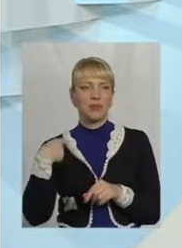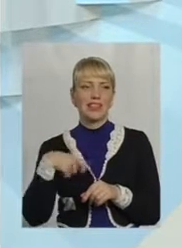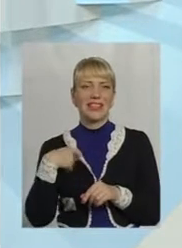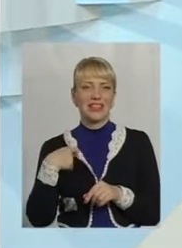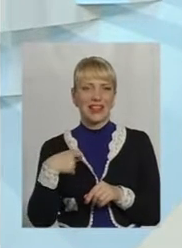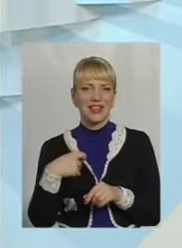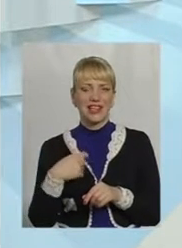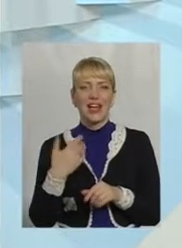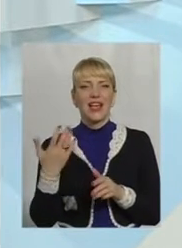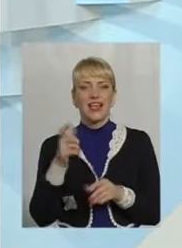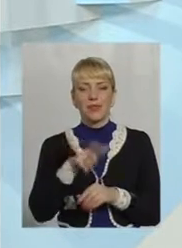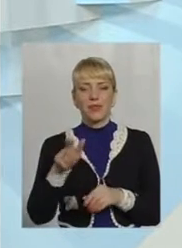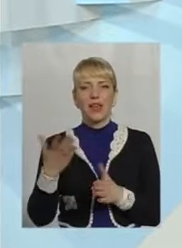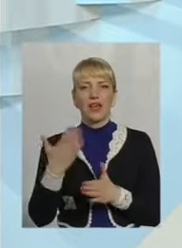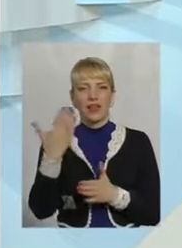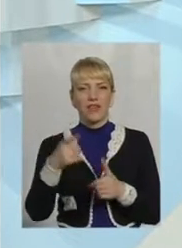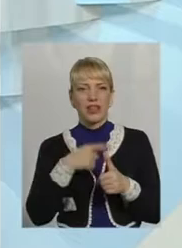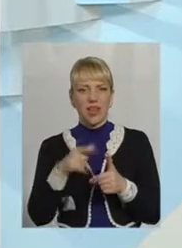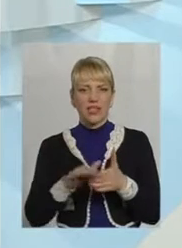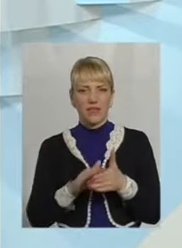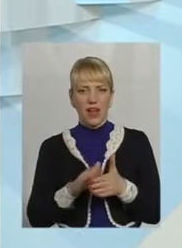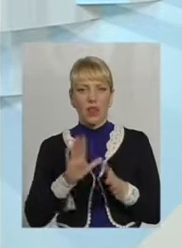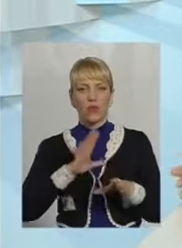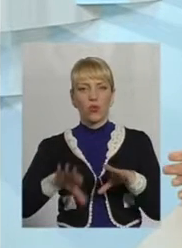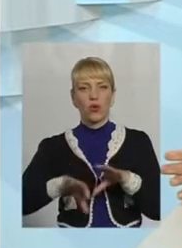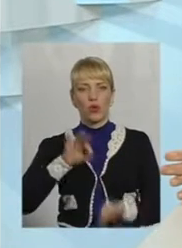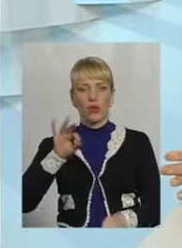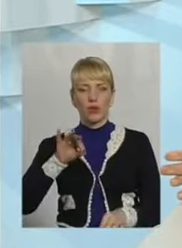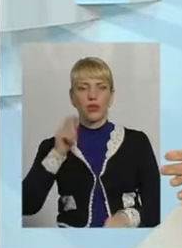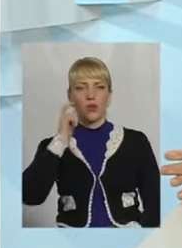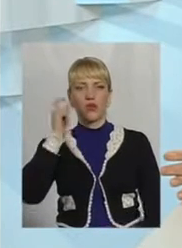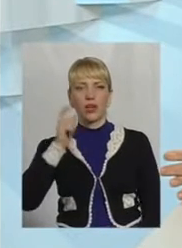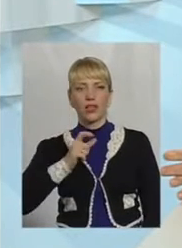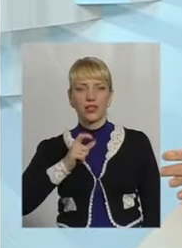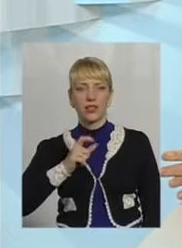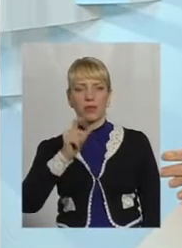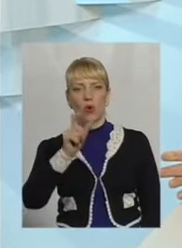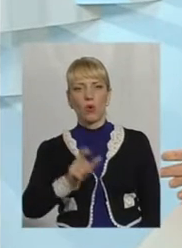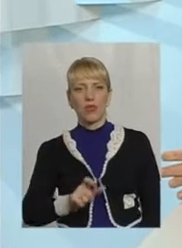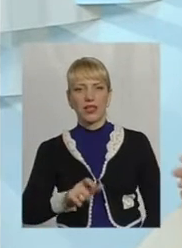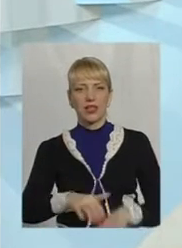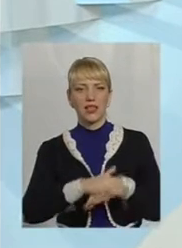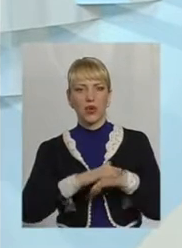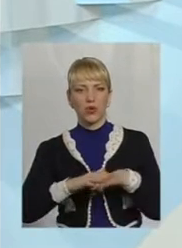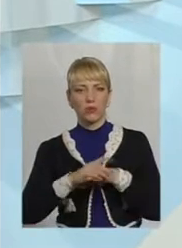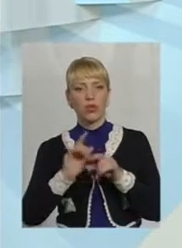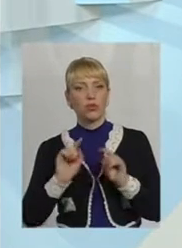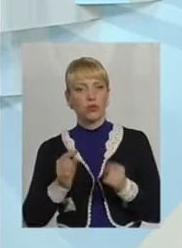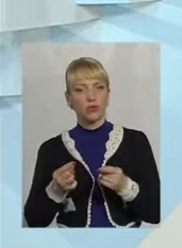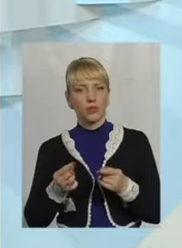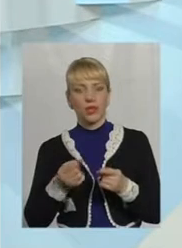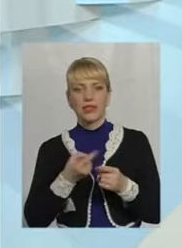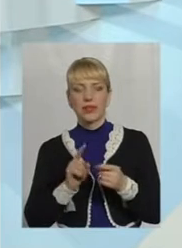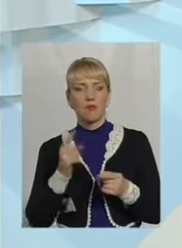президенти, яких ви назвали, були обрані українським громадянином, народом. Тому